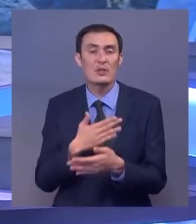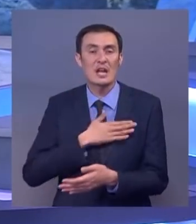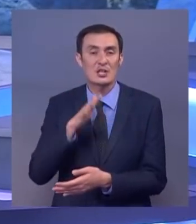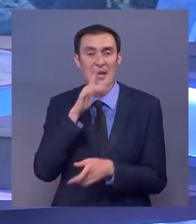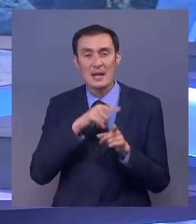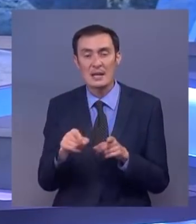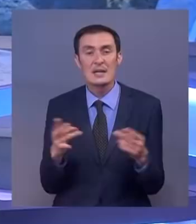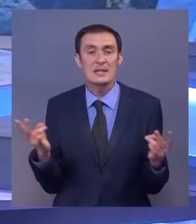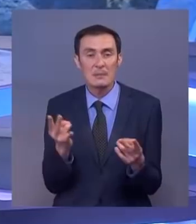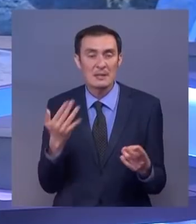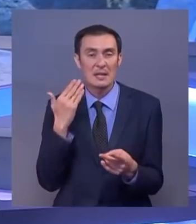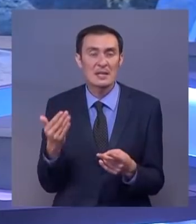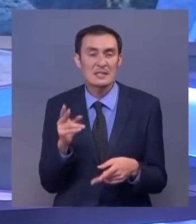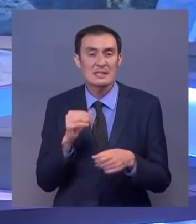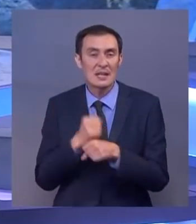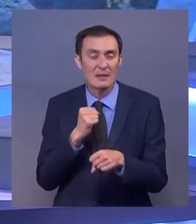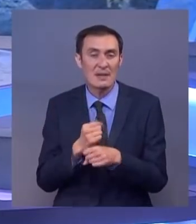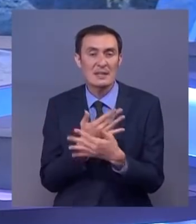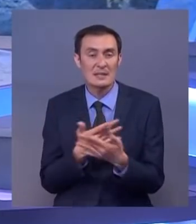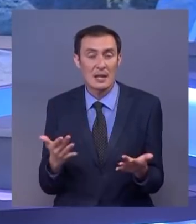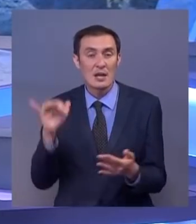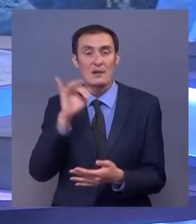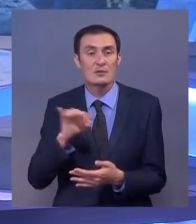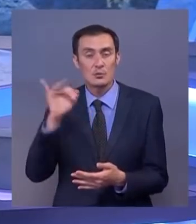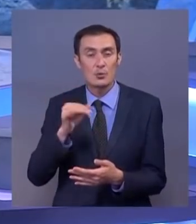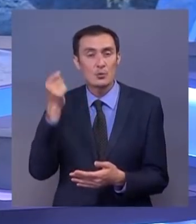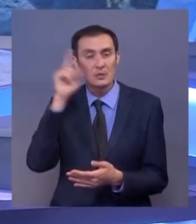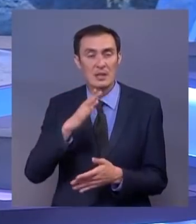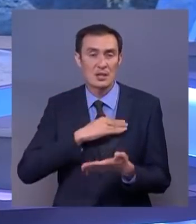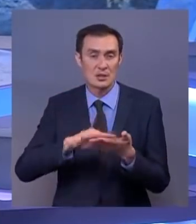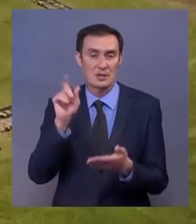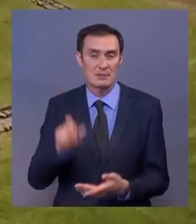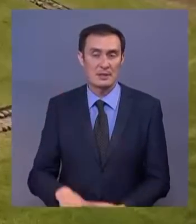нашей эры и необходимые для их изготовления детали. В историю окунулся Вячеслав Итлогин.